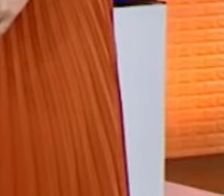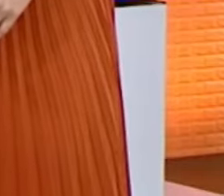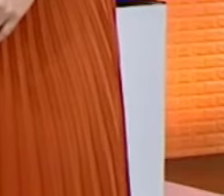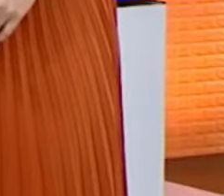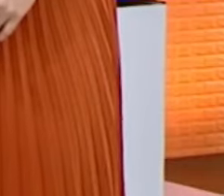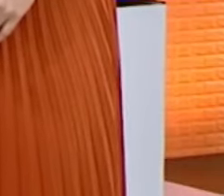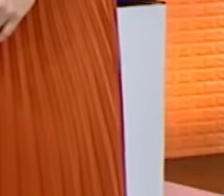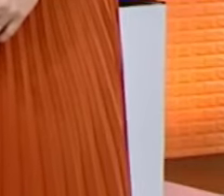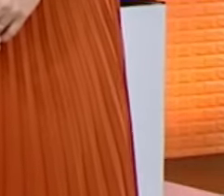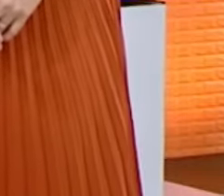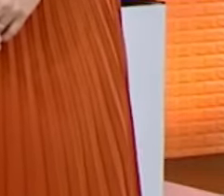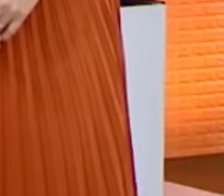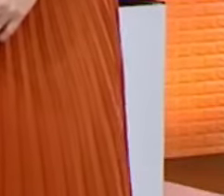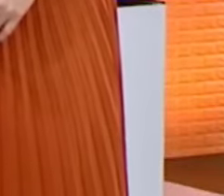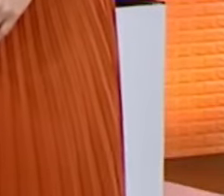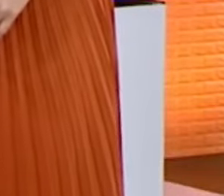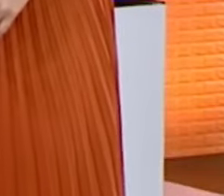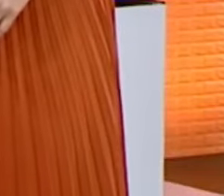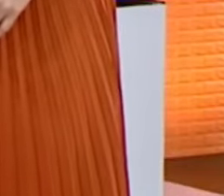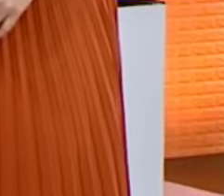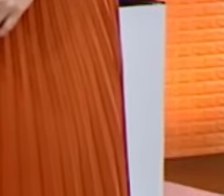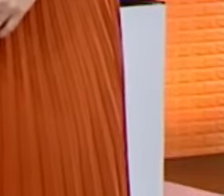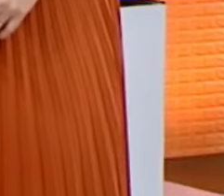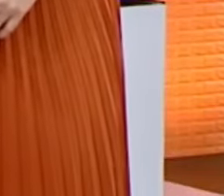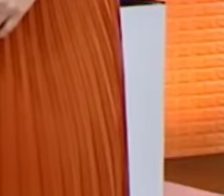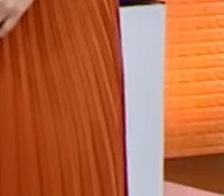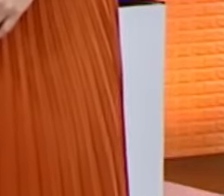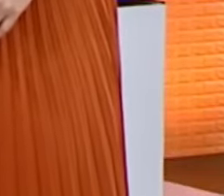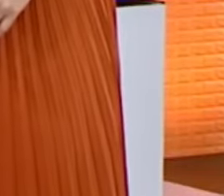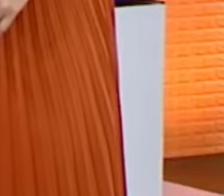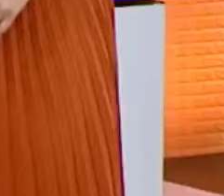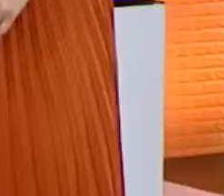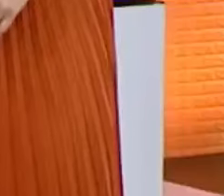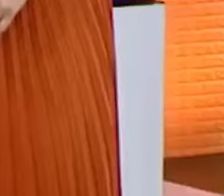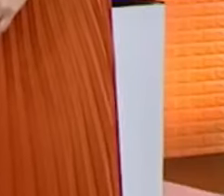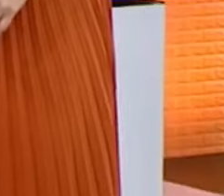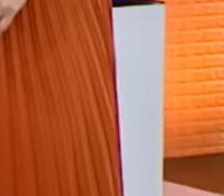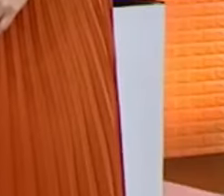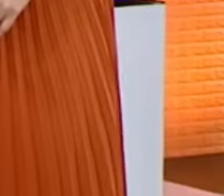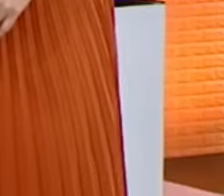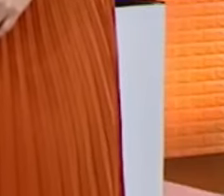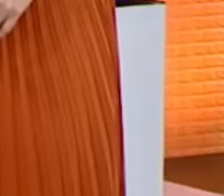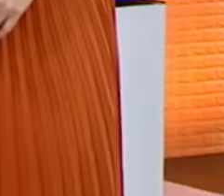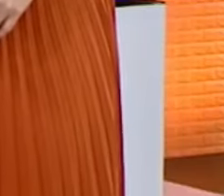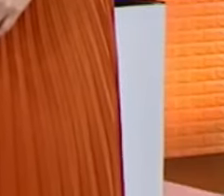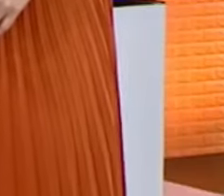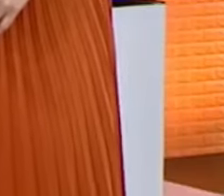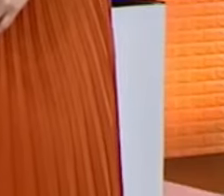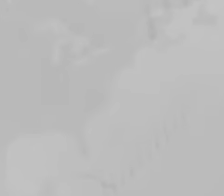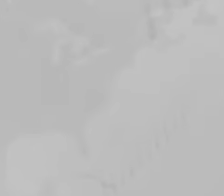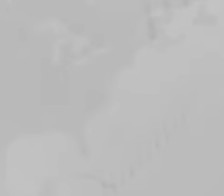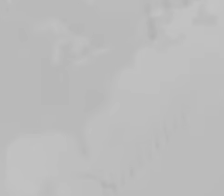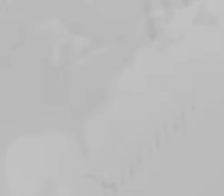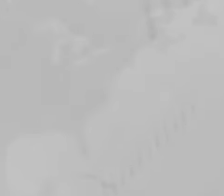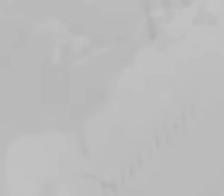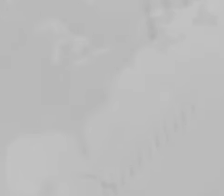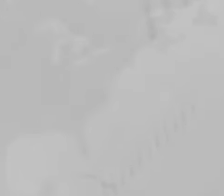kapuso abroad, subaybayan niyo po kami sa GMA Pinoy TV at sa www.gmanews.tv.